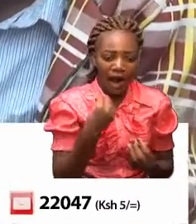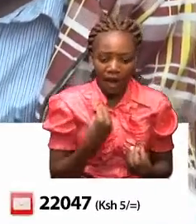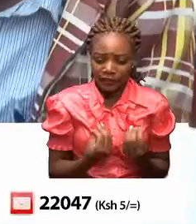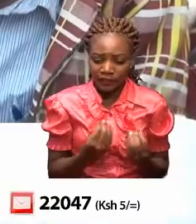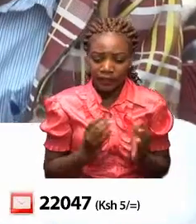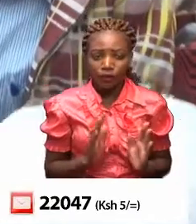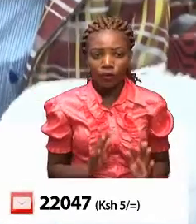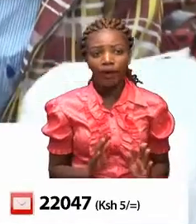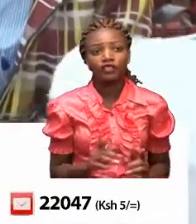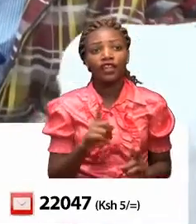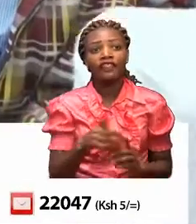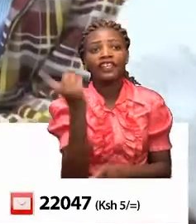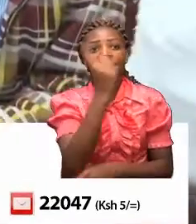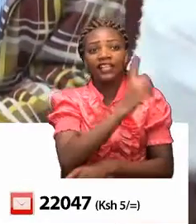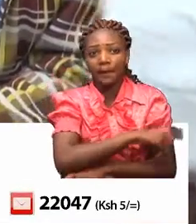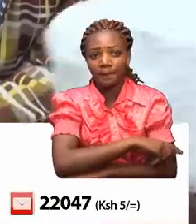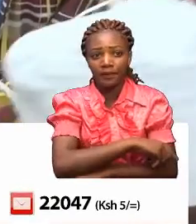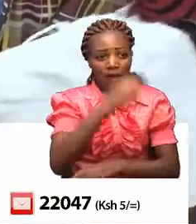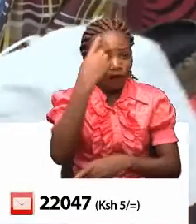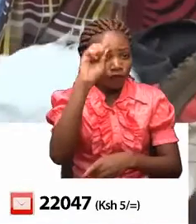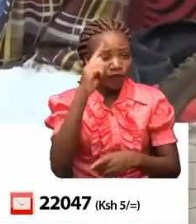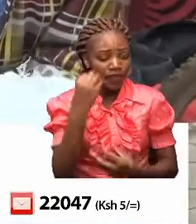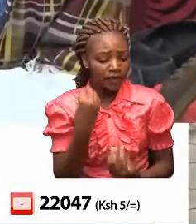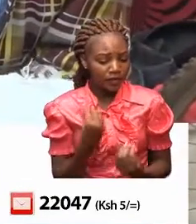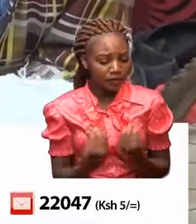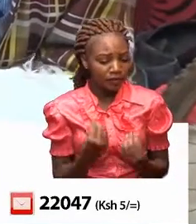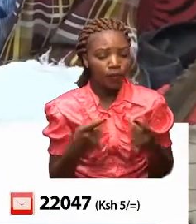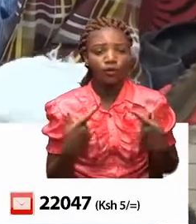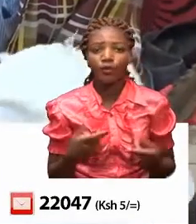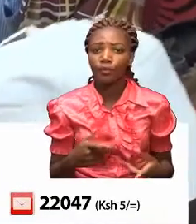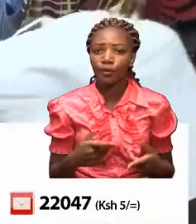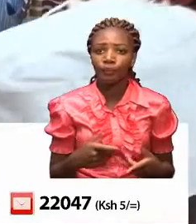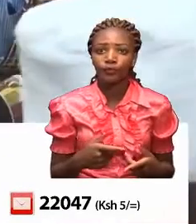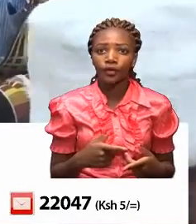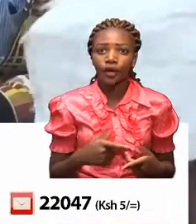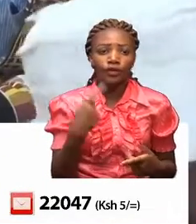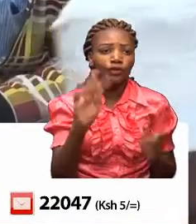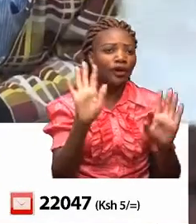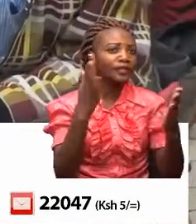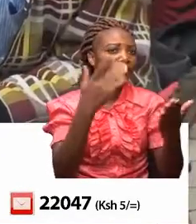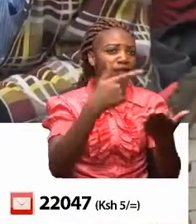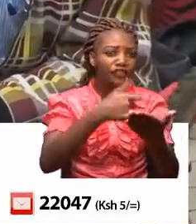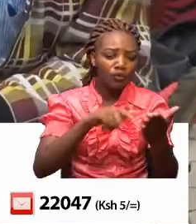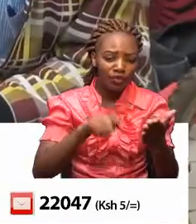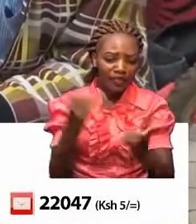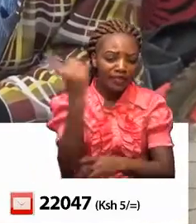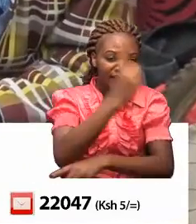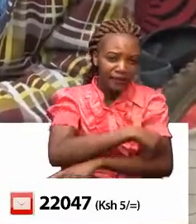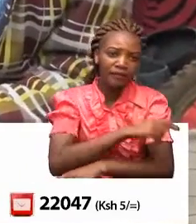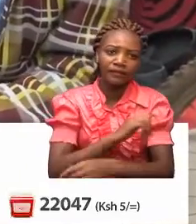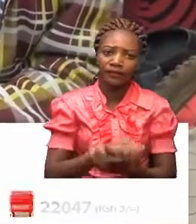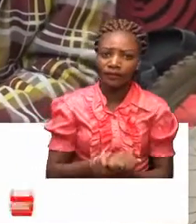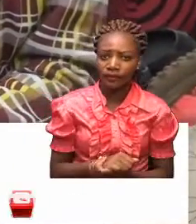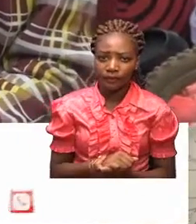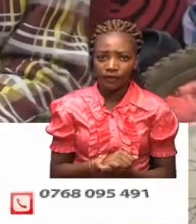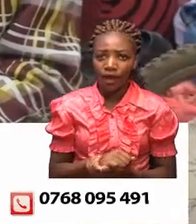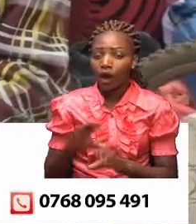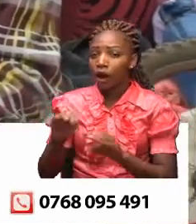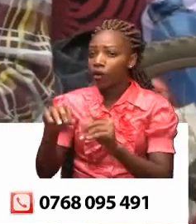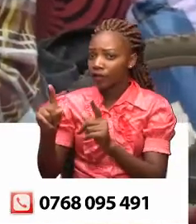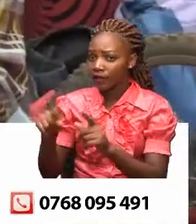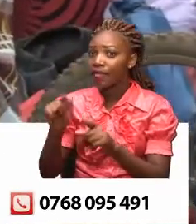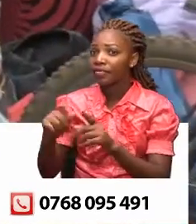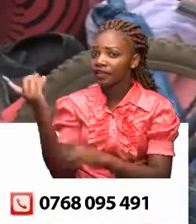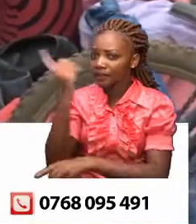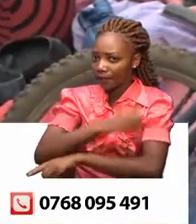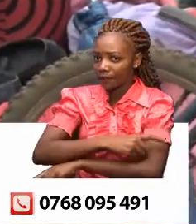ya labda ya walemavu duniani, ni nini ambacho unaweza sherekea siku hii ya leo? Okay, siku hii